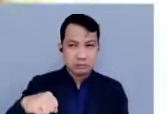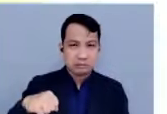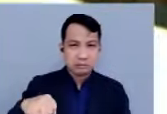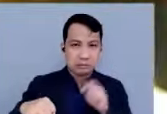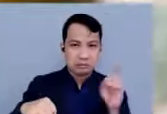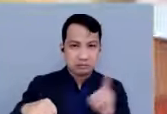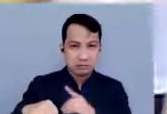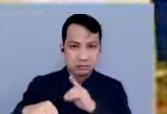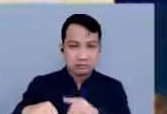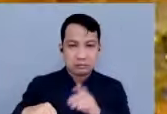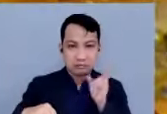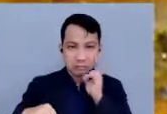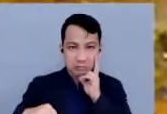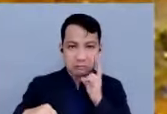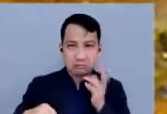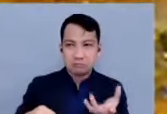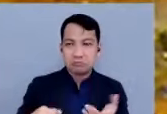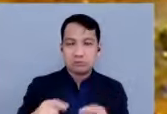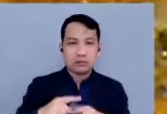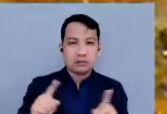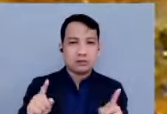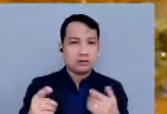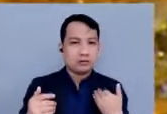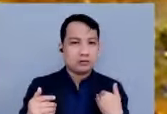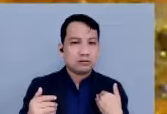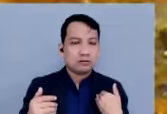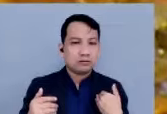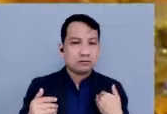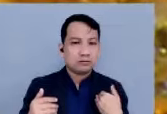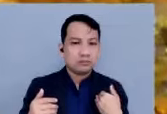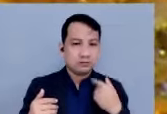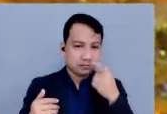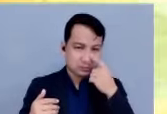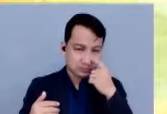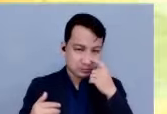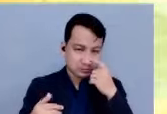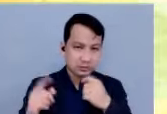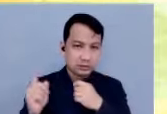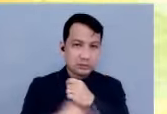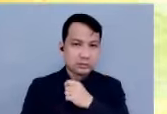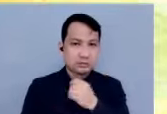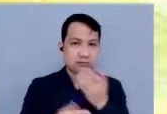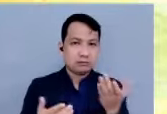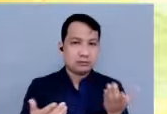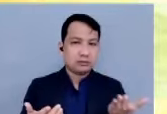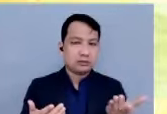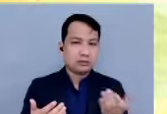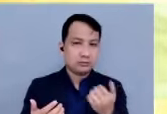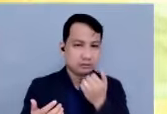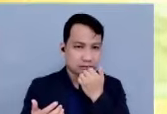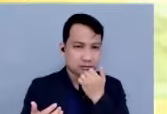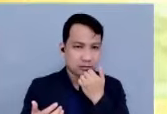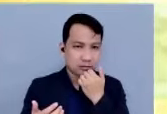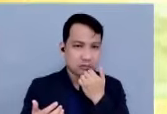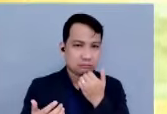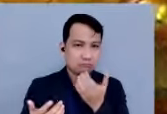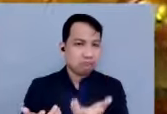yung mga Duterte, eh hindi pa po sila kasi napapanagot. No? Kamali, kailangan po natin